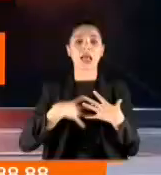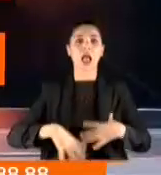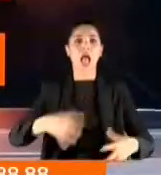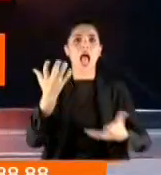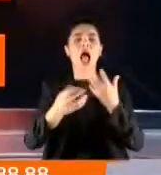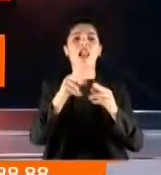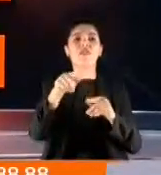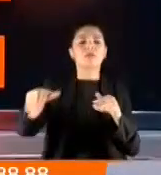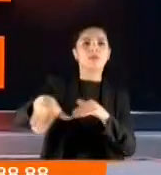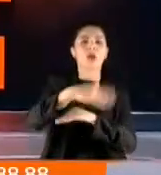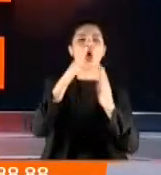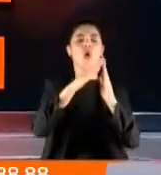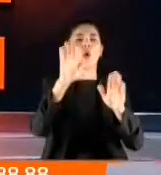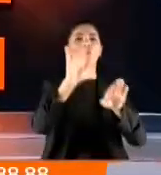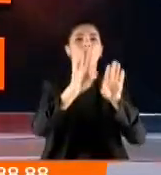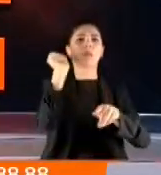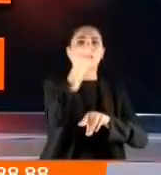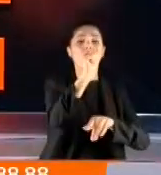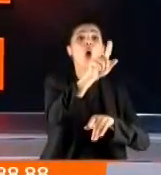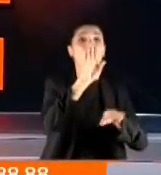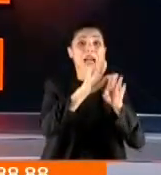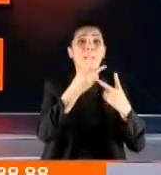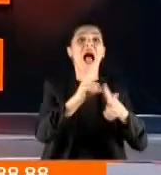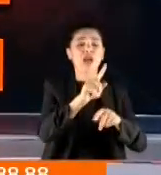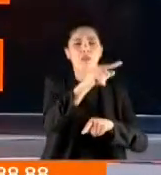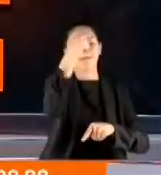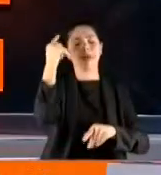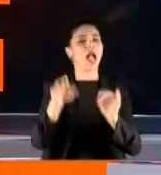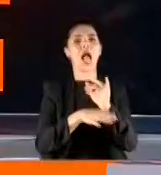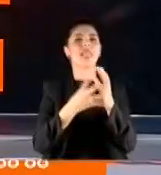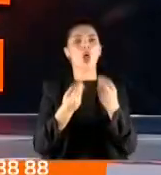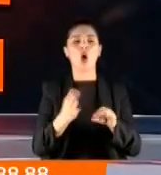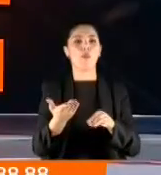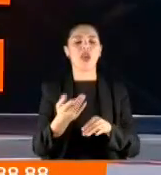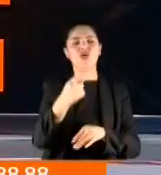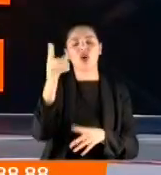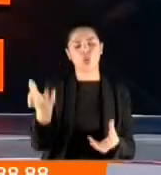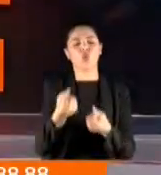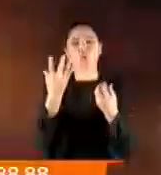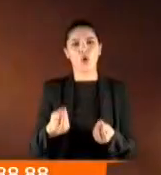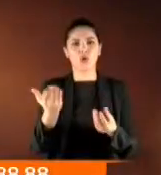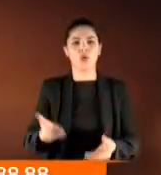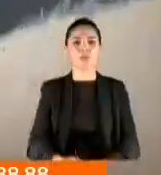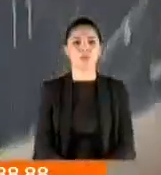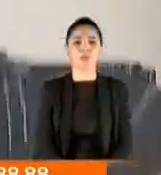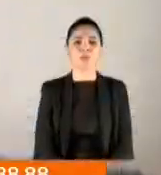çıktı. Komşusunun kapısını çaldı. O kapı açılmasa belki şimdi hayatta olmayacaktı.